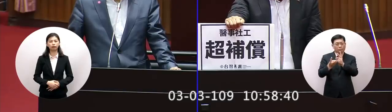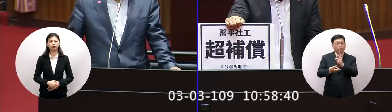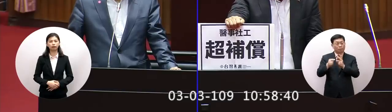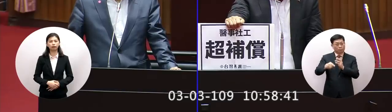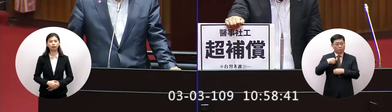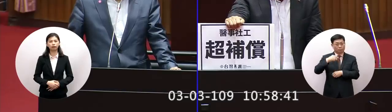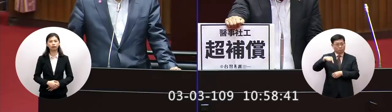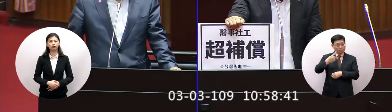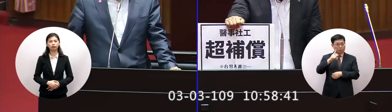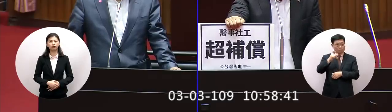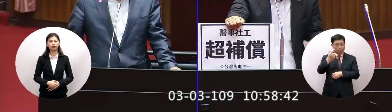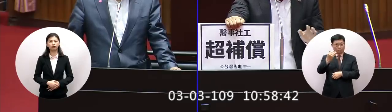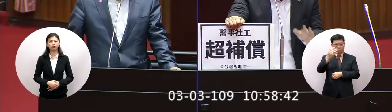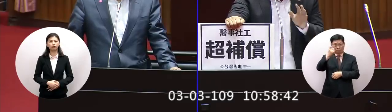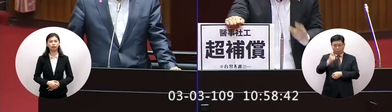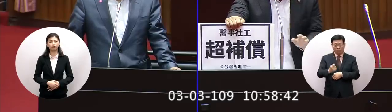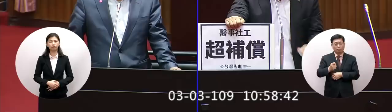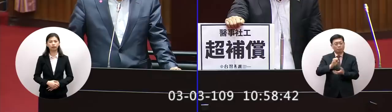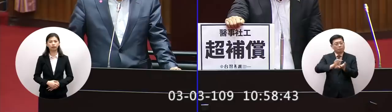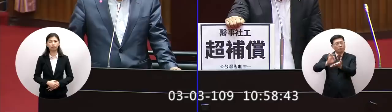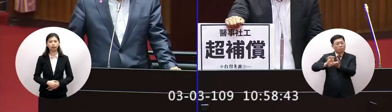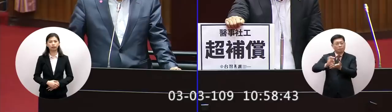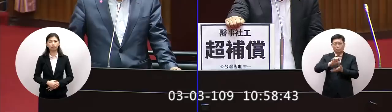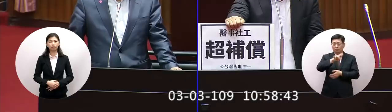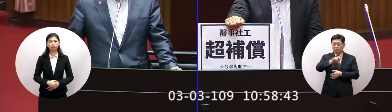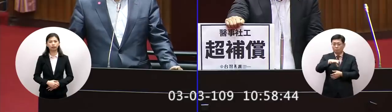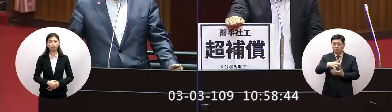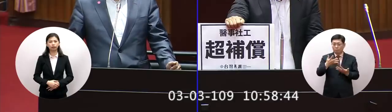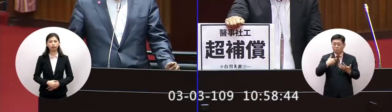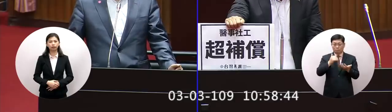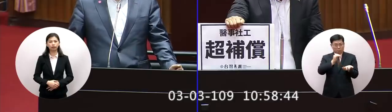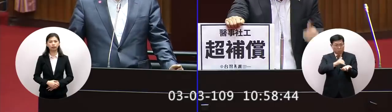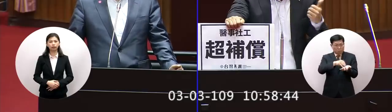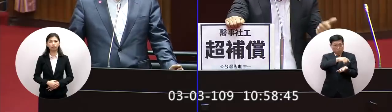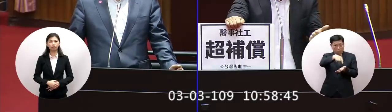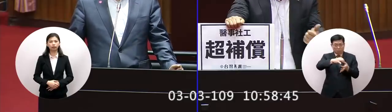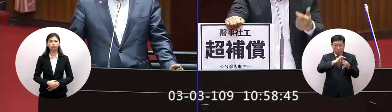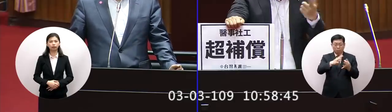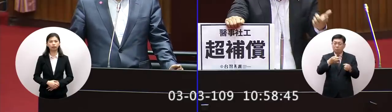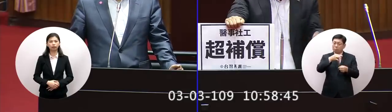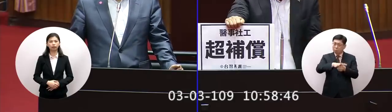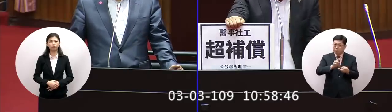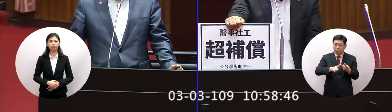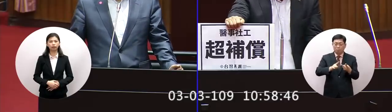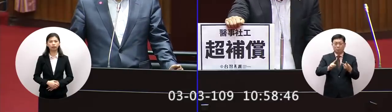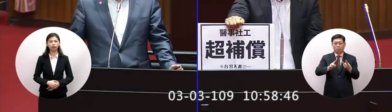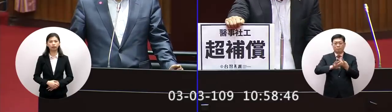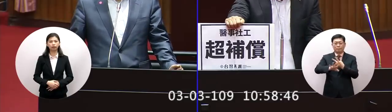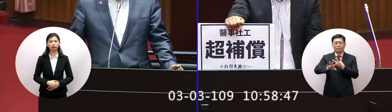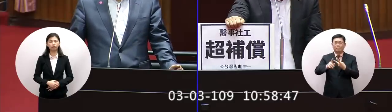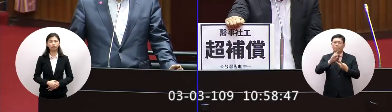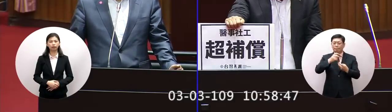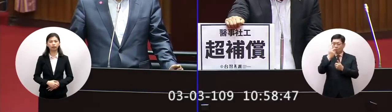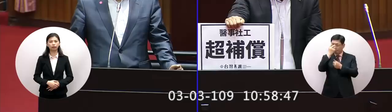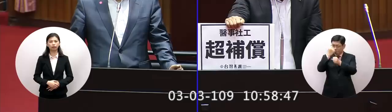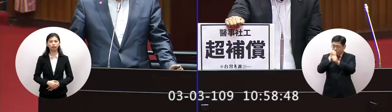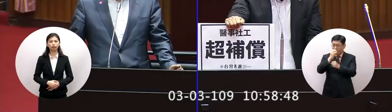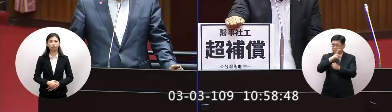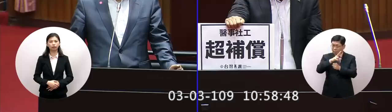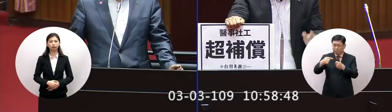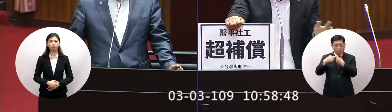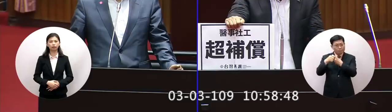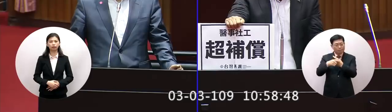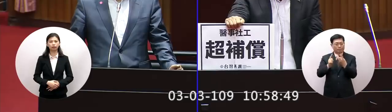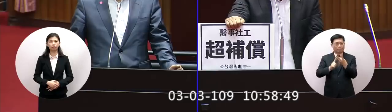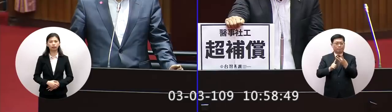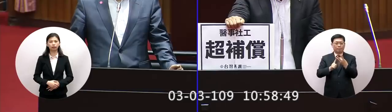说讲，这169亿要用伫这个医术相关的，包括补偿啦，包括着这个检验的方式的研